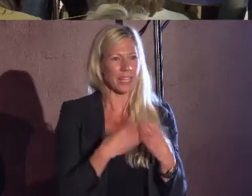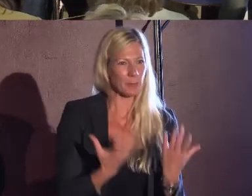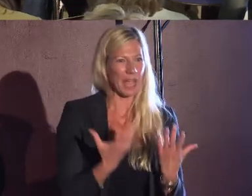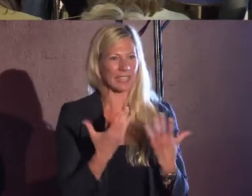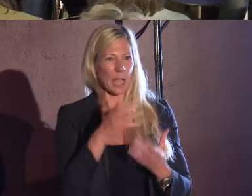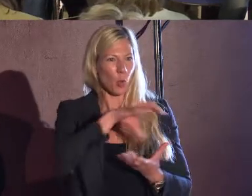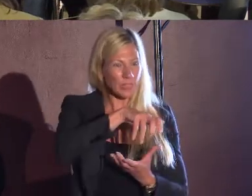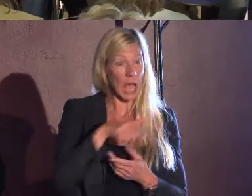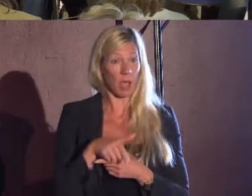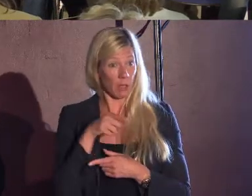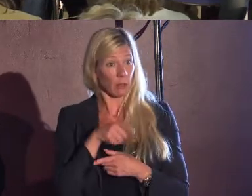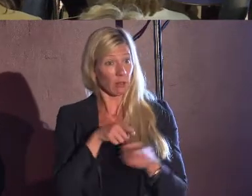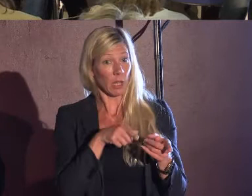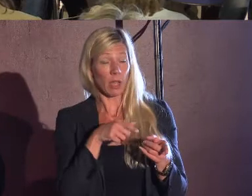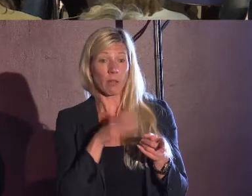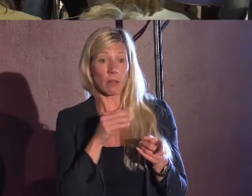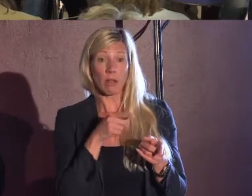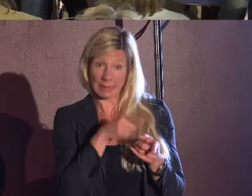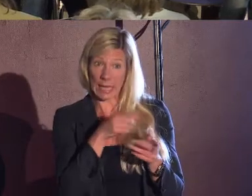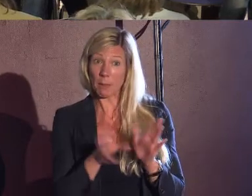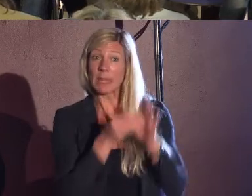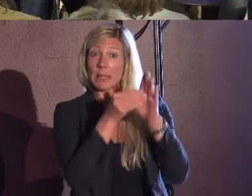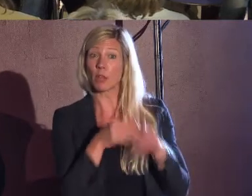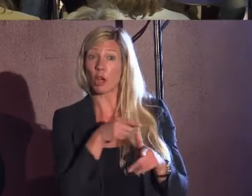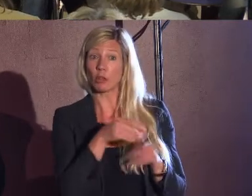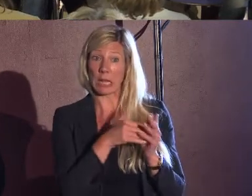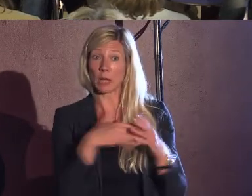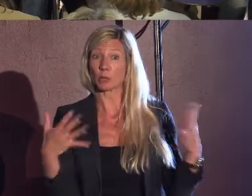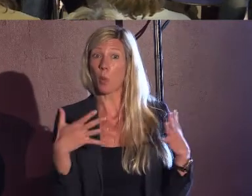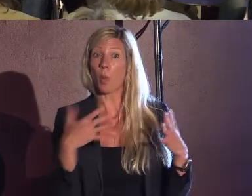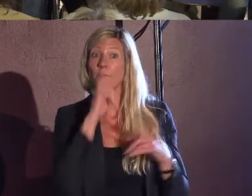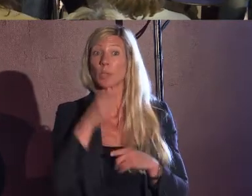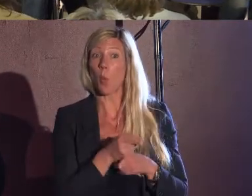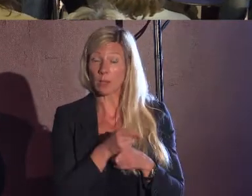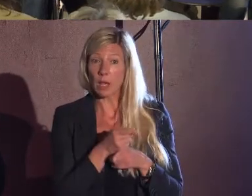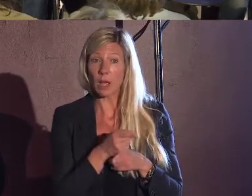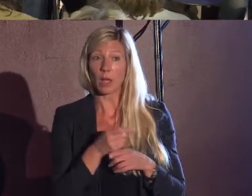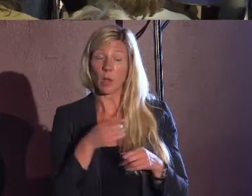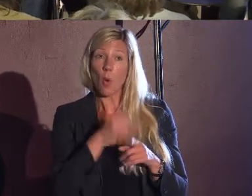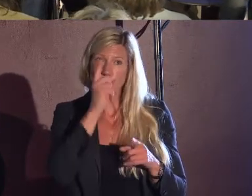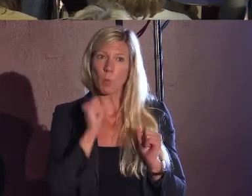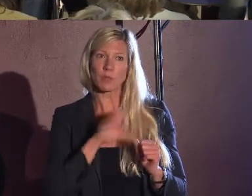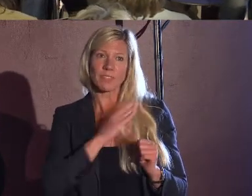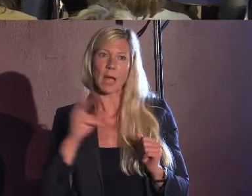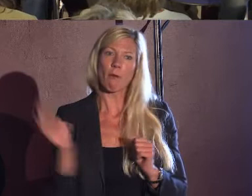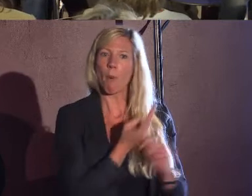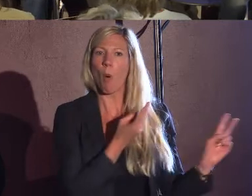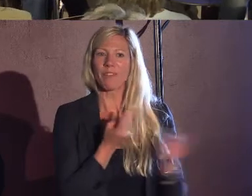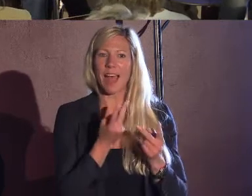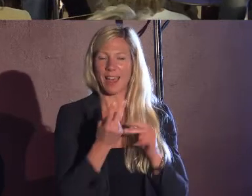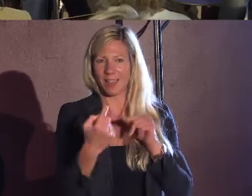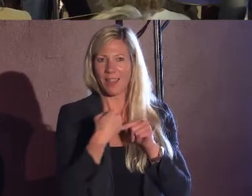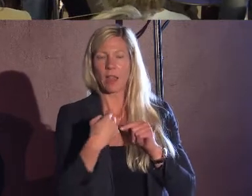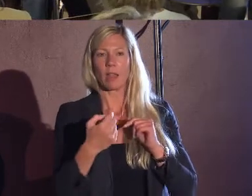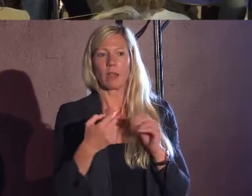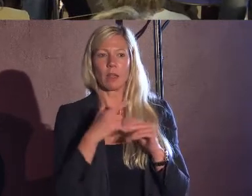och så, som har fått, det tror jag bidrar till väldigt stor förståelse. För förståelse måste gå åt båda hållen. Både